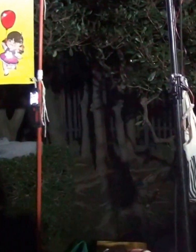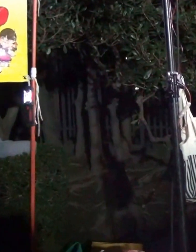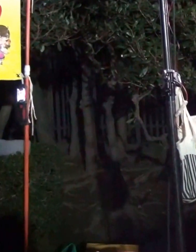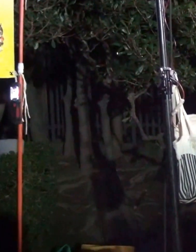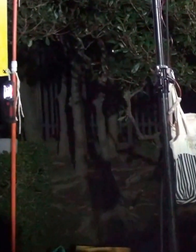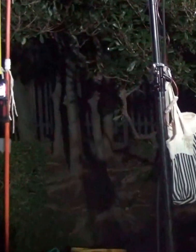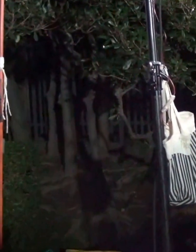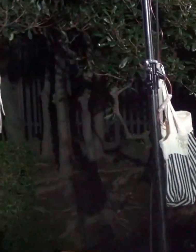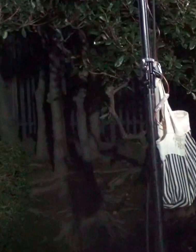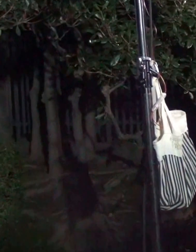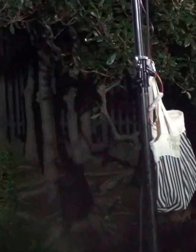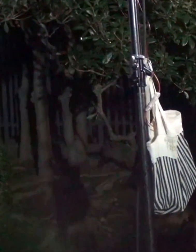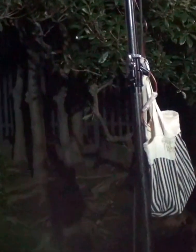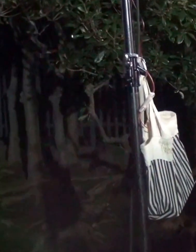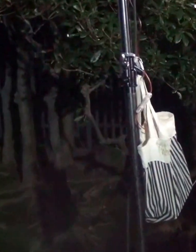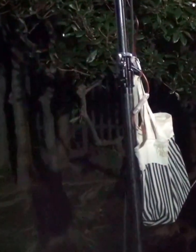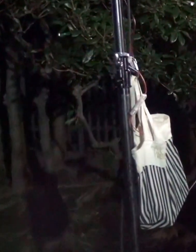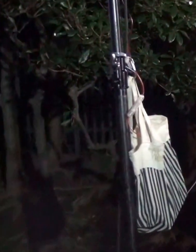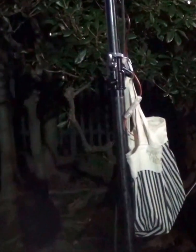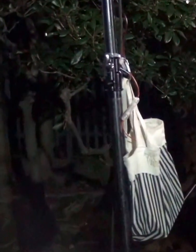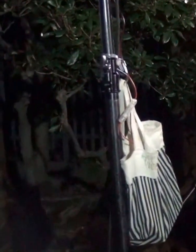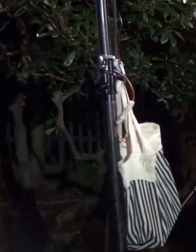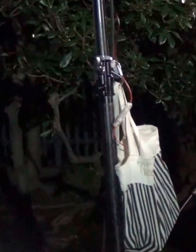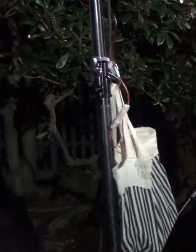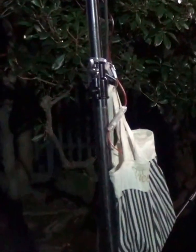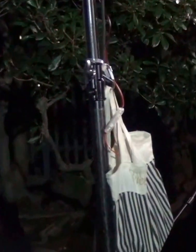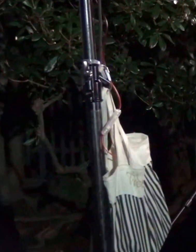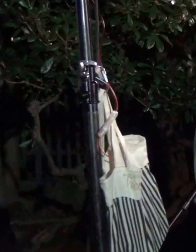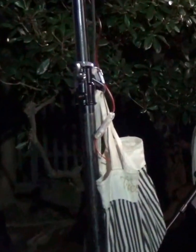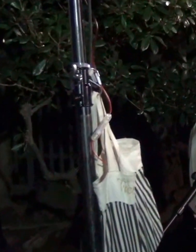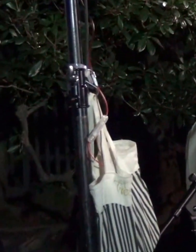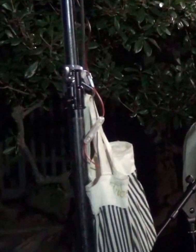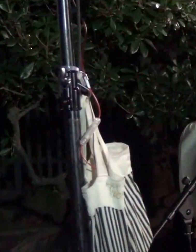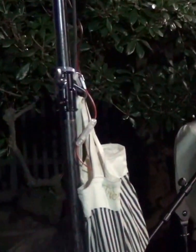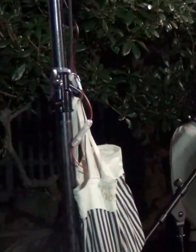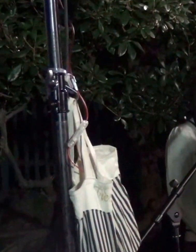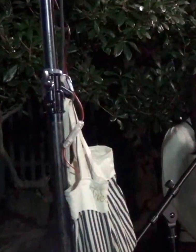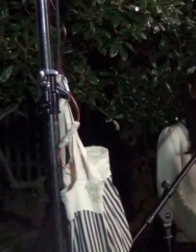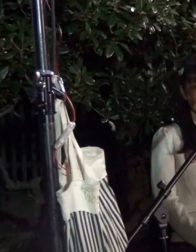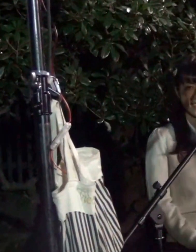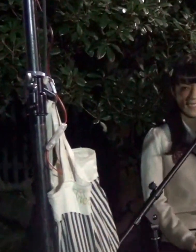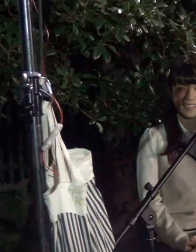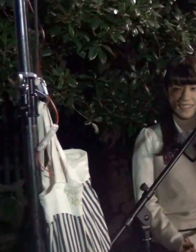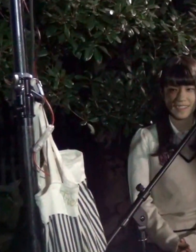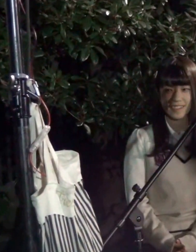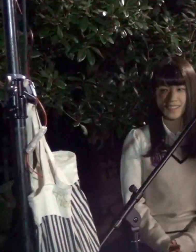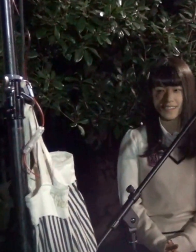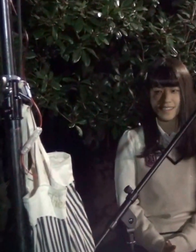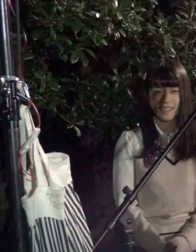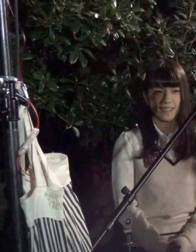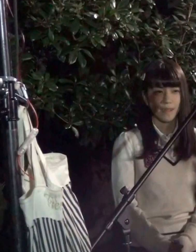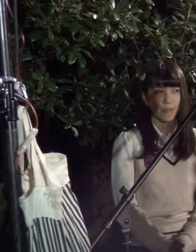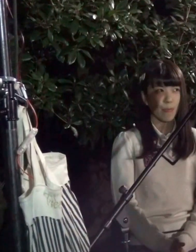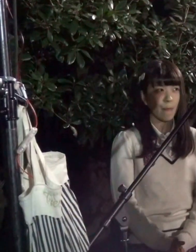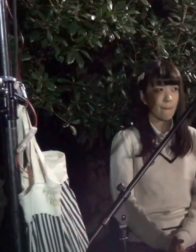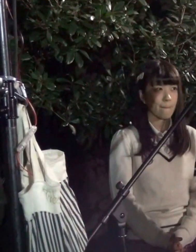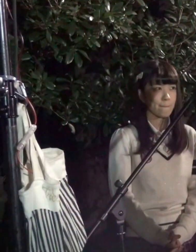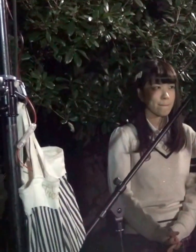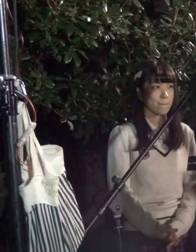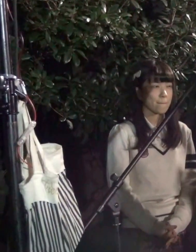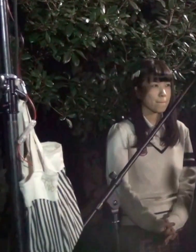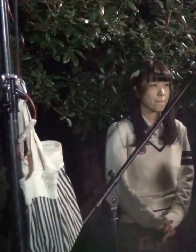後ろから本当見守ってる父母会みたいな感じなんですけれども、本当に音楽で彼女たちはね、たくさん